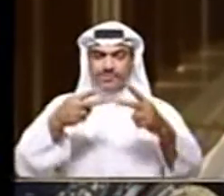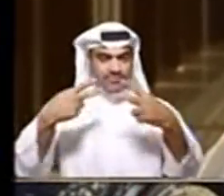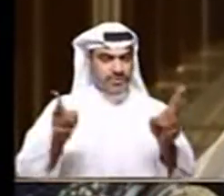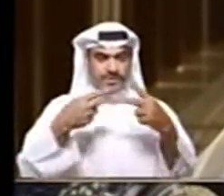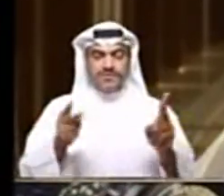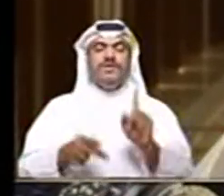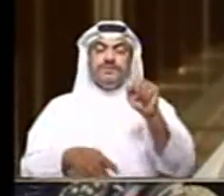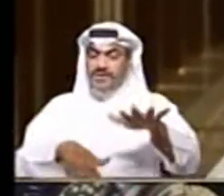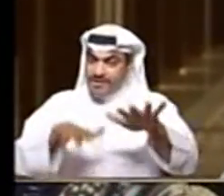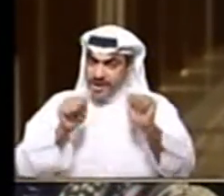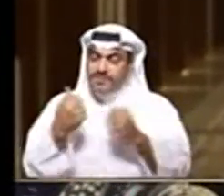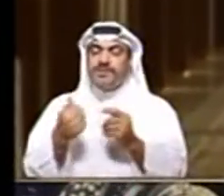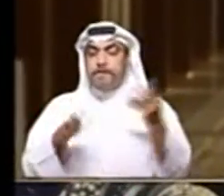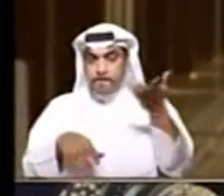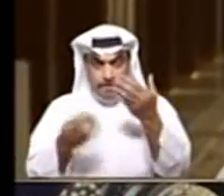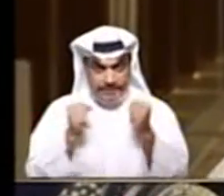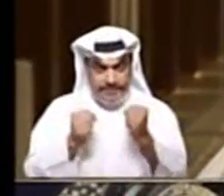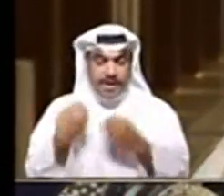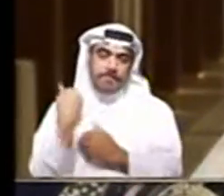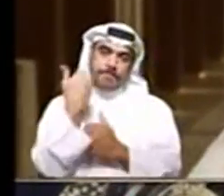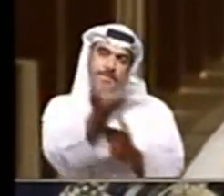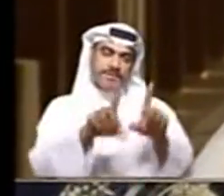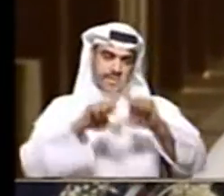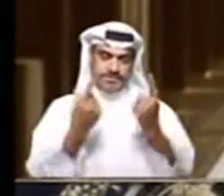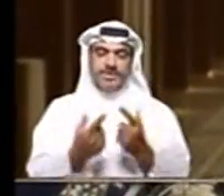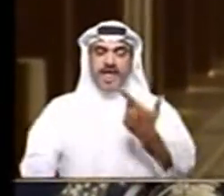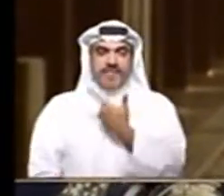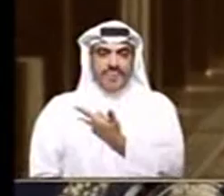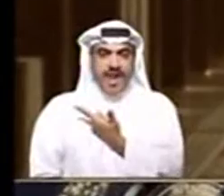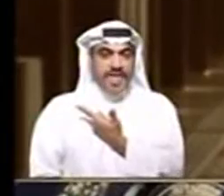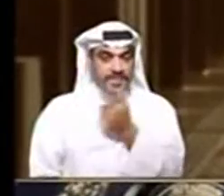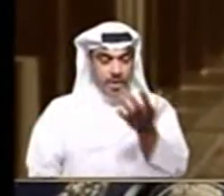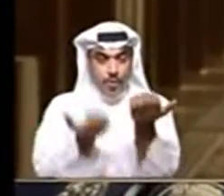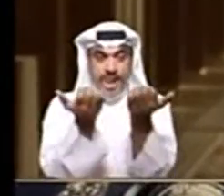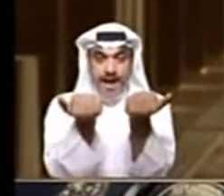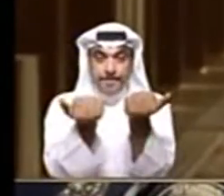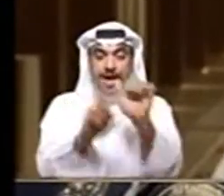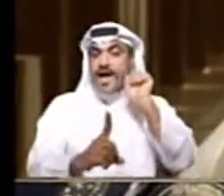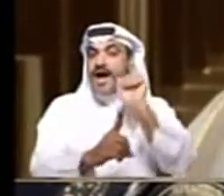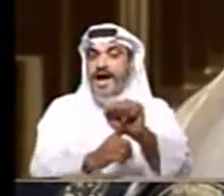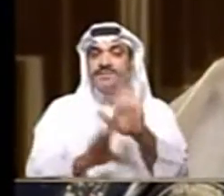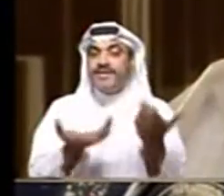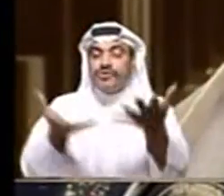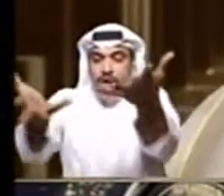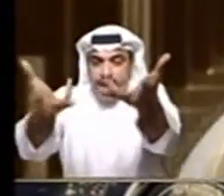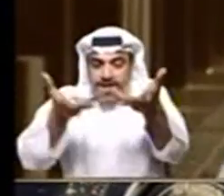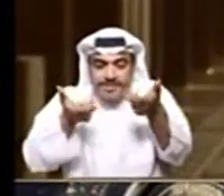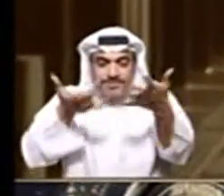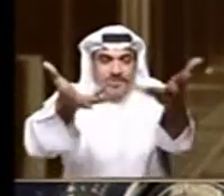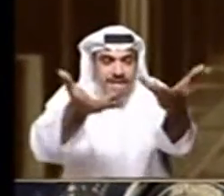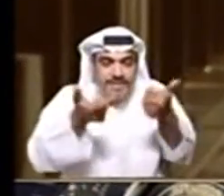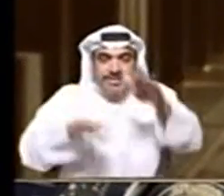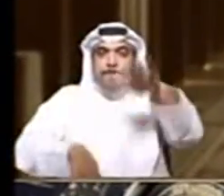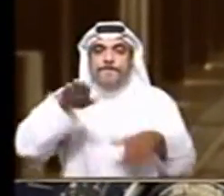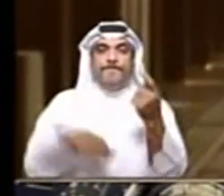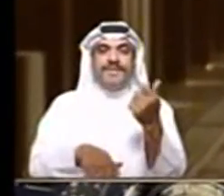بإعادتها إلى اللجنة، هذه دائما قرارات مجلس. يوم الثلاثاء والأربعاء راح يكون مخصص للميزانيات، ويوم الثلاثاء بعد